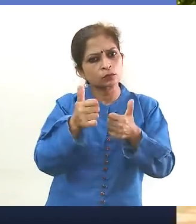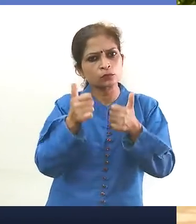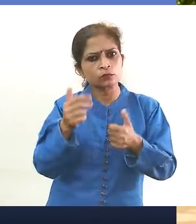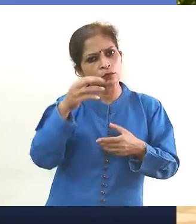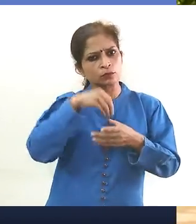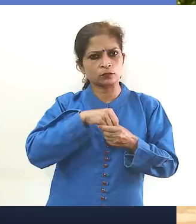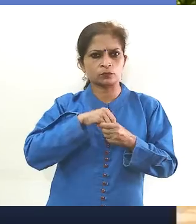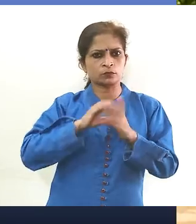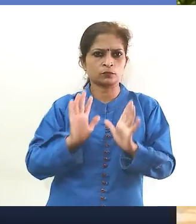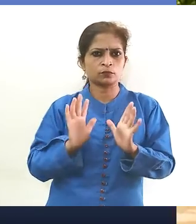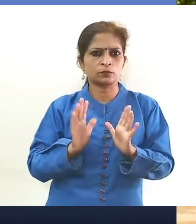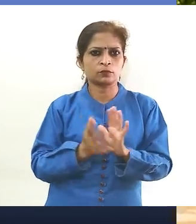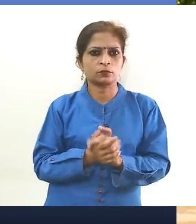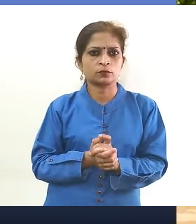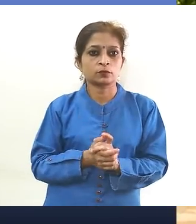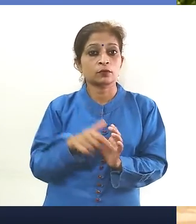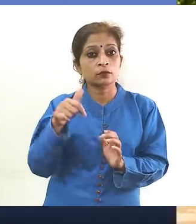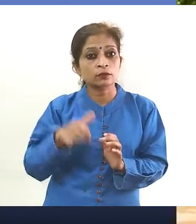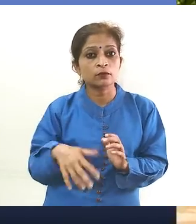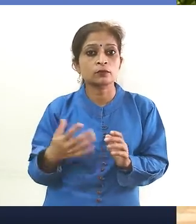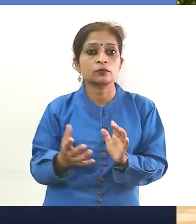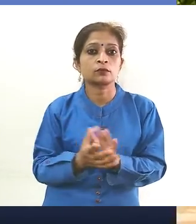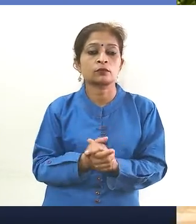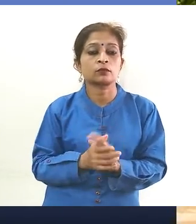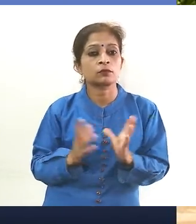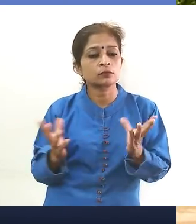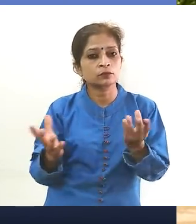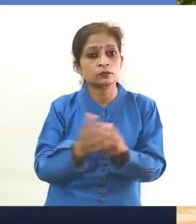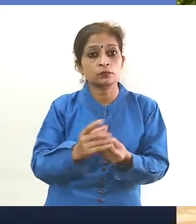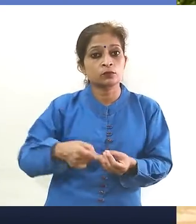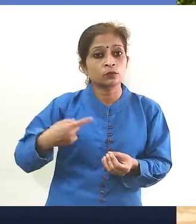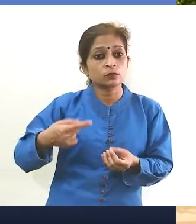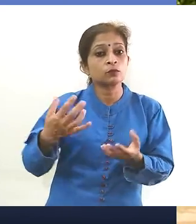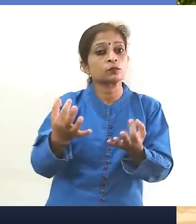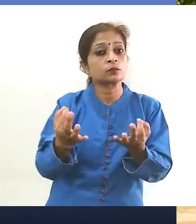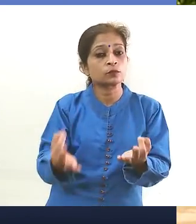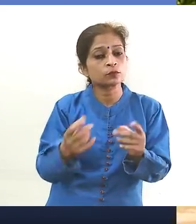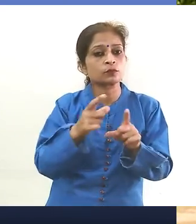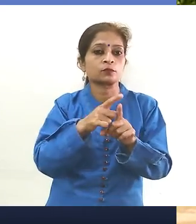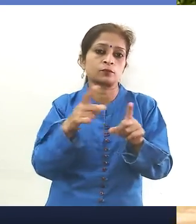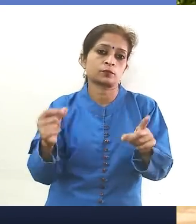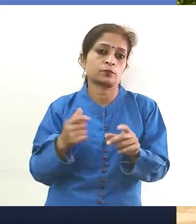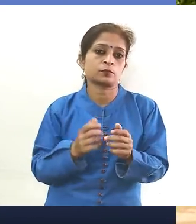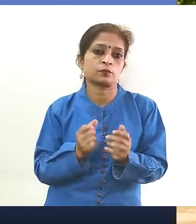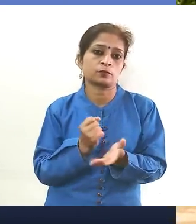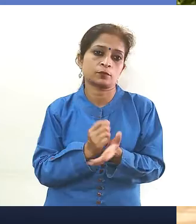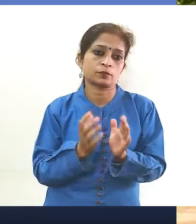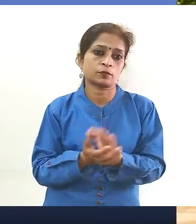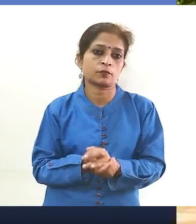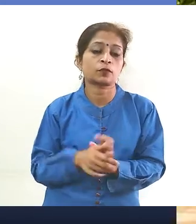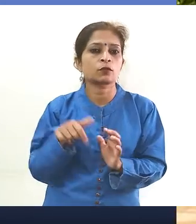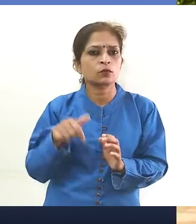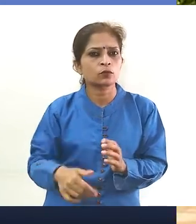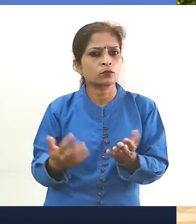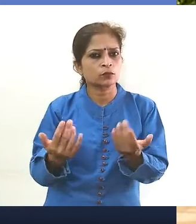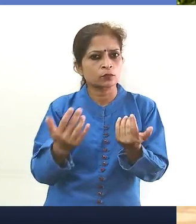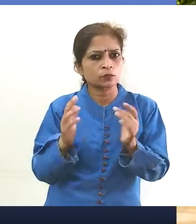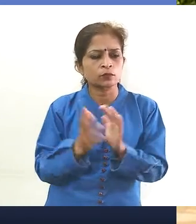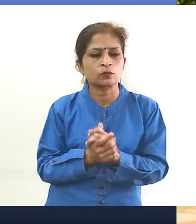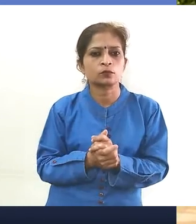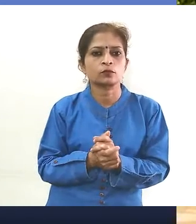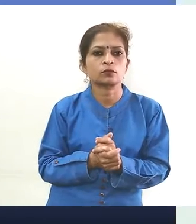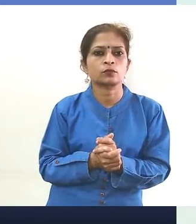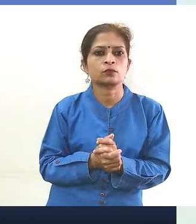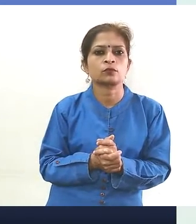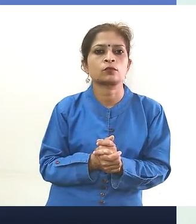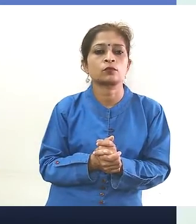चीज़ों से योग के द्वारा युक्त होते हैं। ऐसे हम प्रतिदिन योगाभ्यास करके, और यदि हो सके तो फिर यम